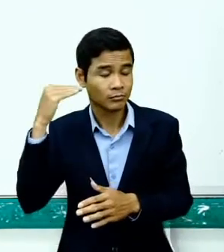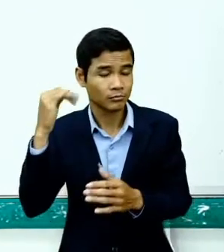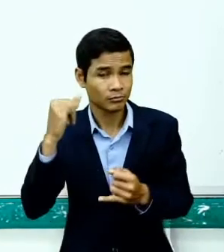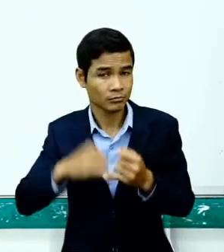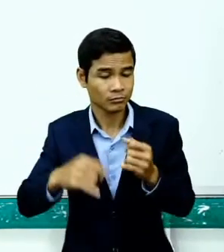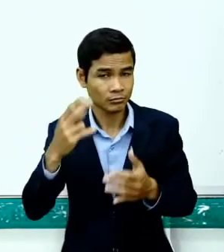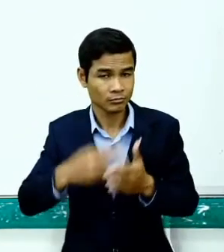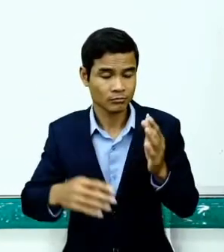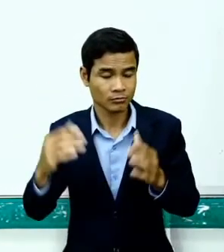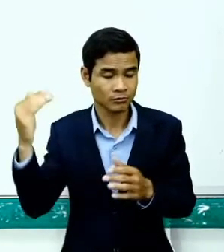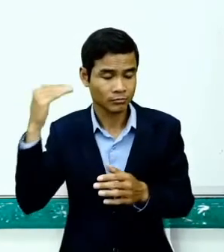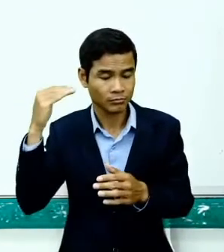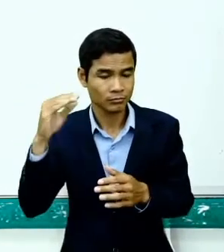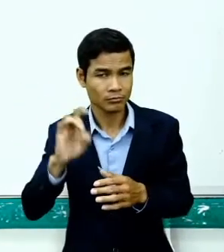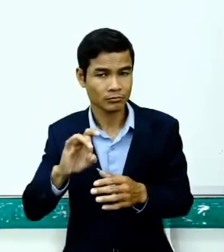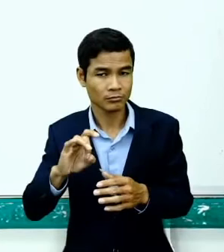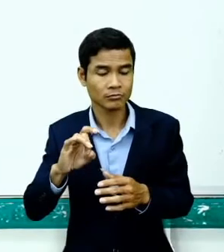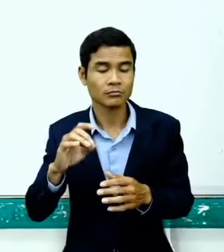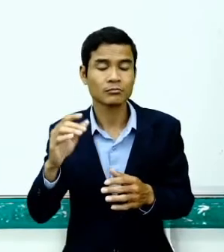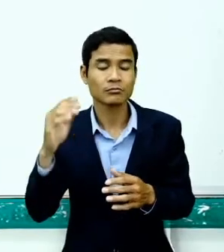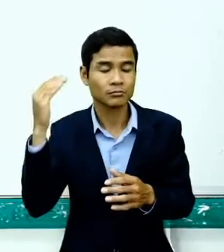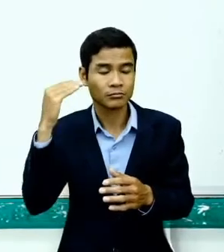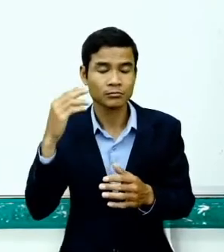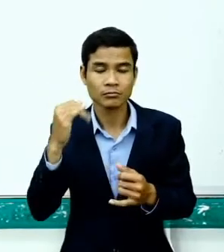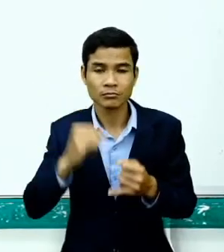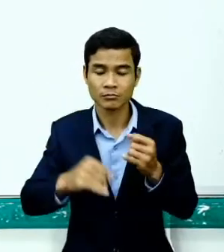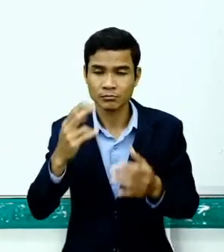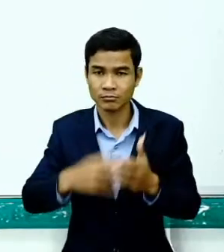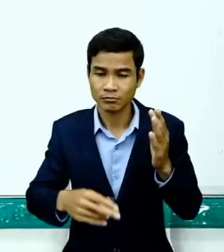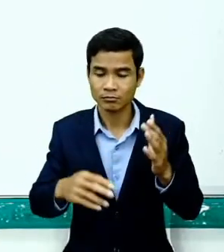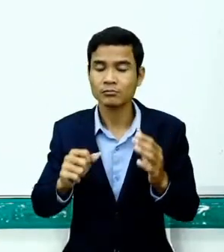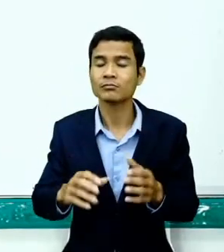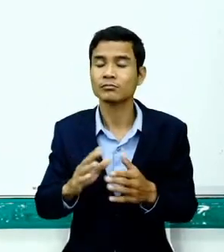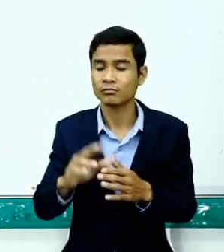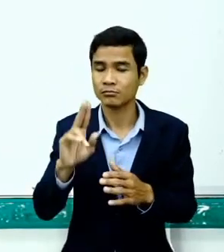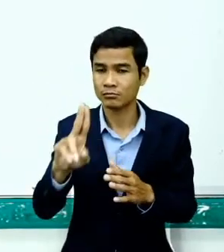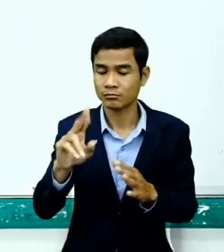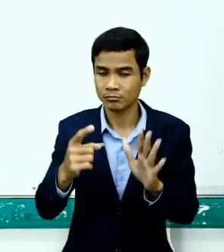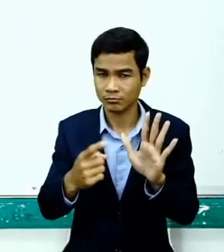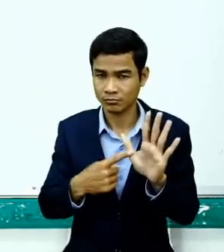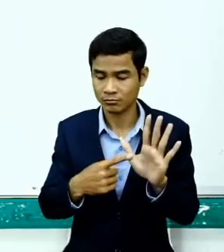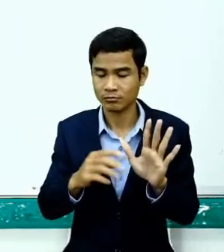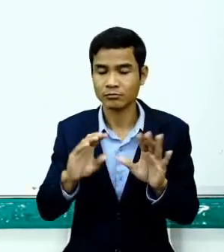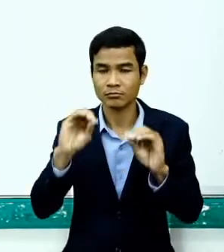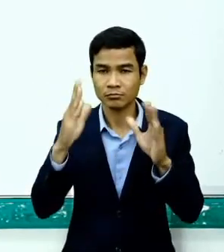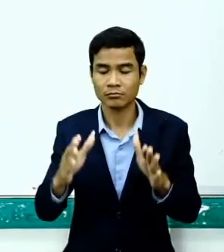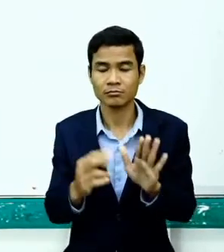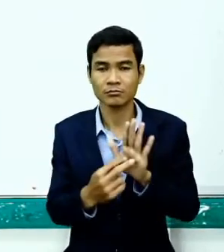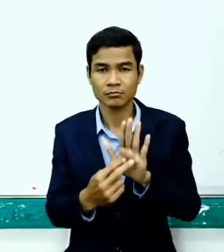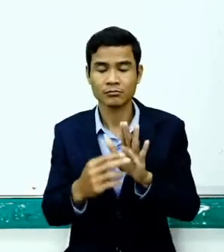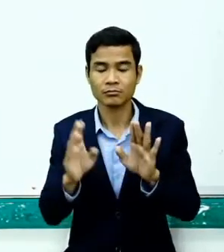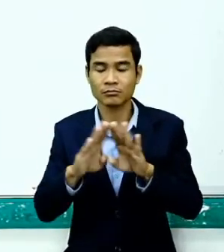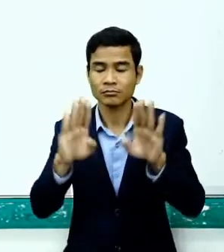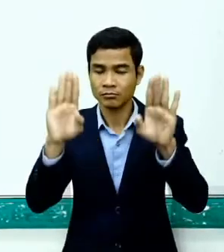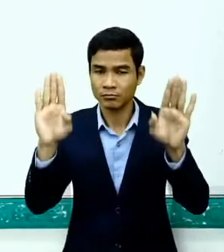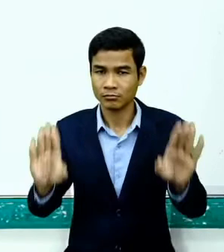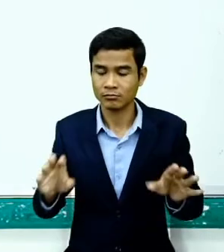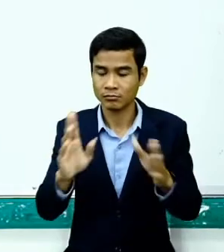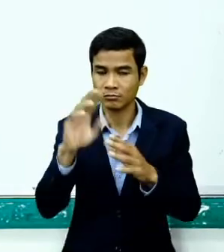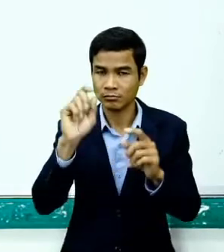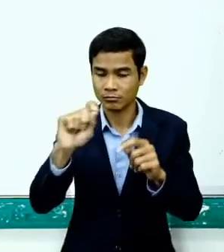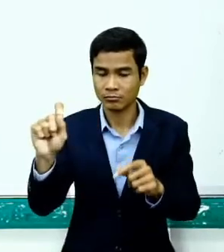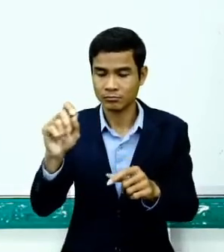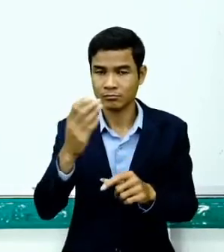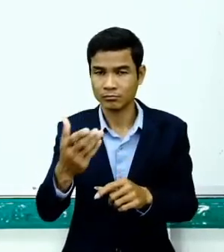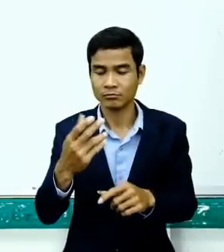នចាគឺលឺសោចុងអីឥឡូវកូនកូនបានមកដាក់គ្នាអ្នកគ្រូនឹងបង្ហាញរូបរាងសោអី